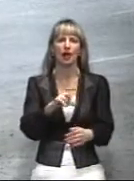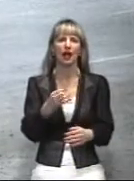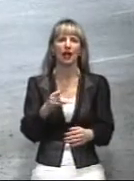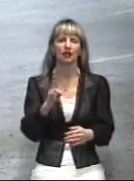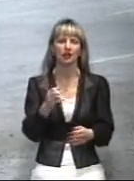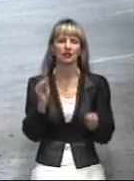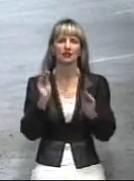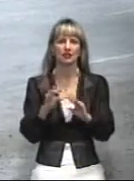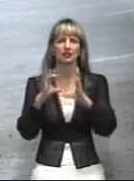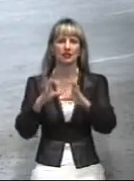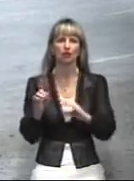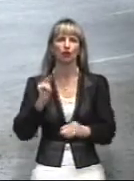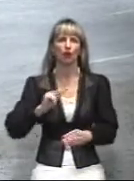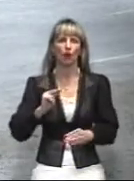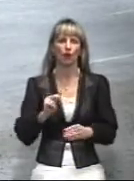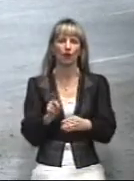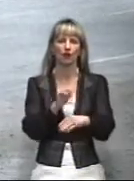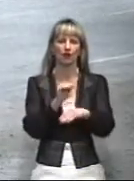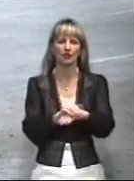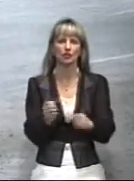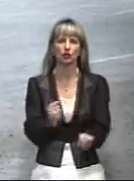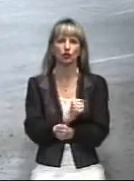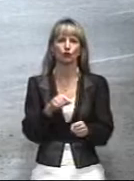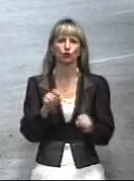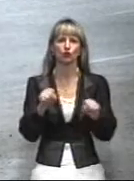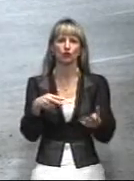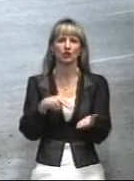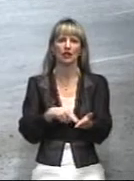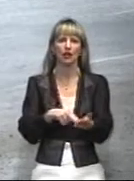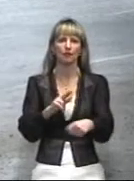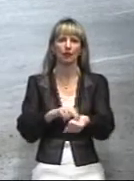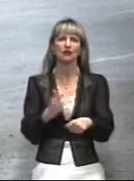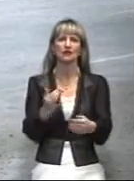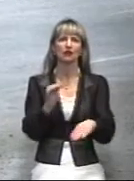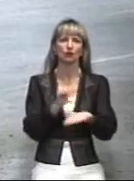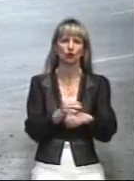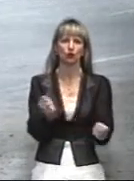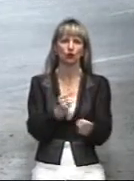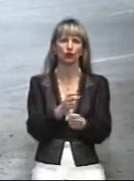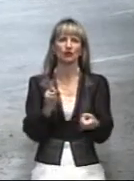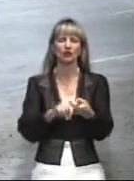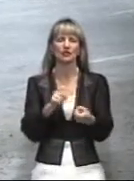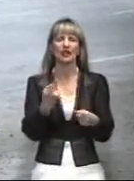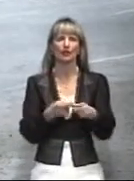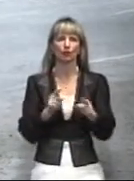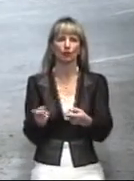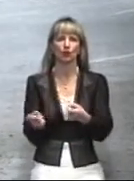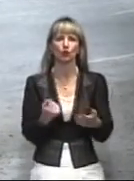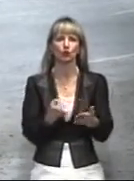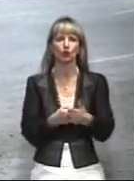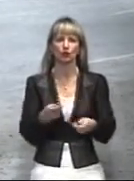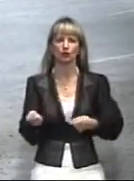фіксація швидкості. Аби водії знали, що тут можуть стояти поліцейські, які фіксують швидкість, і у зв'язку з цим можуть притягнути до